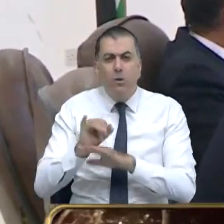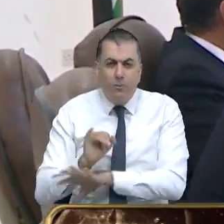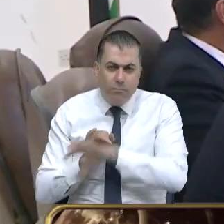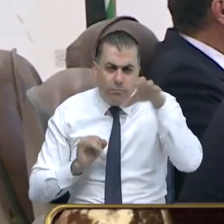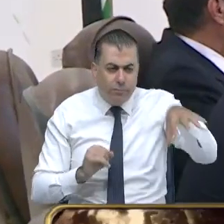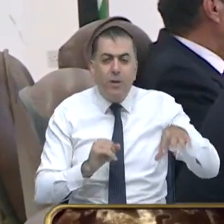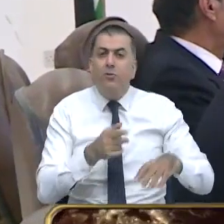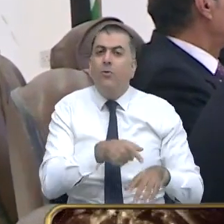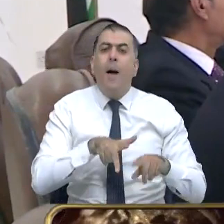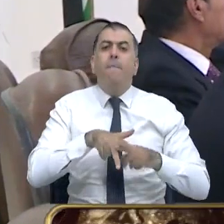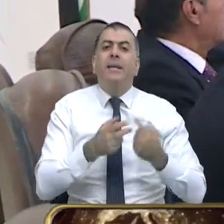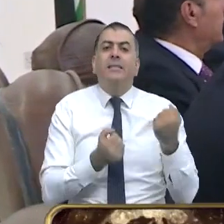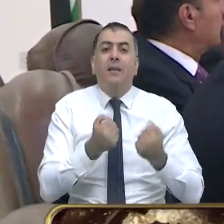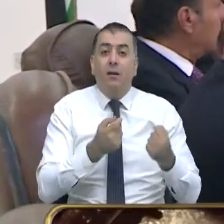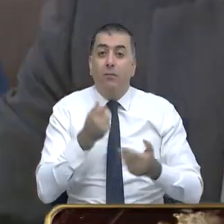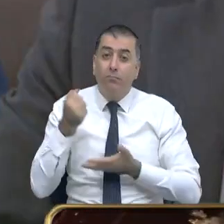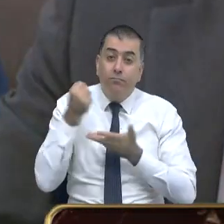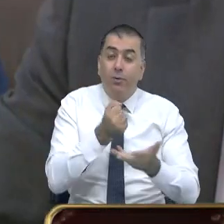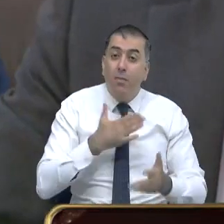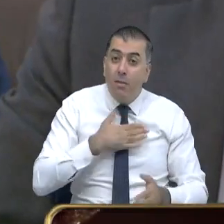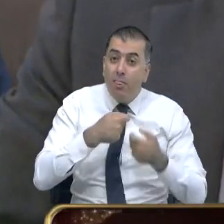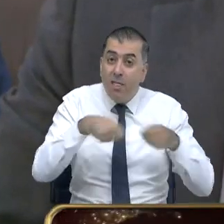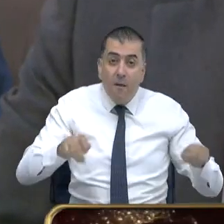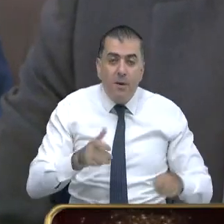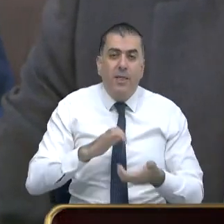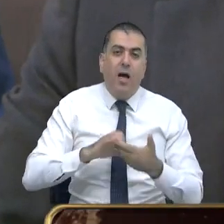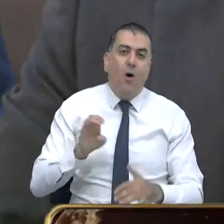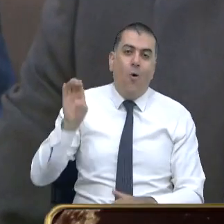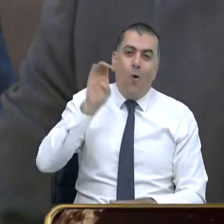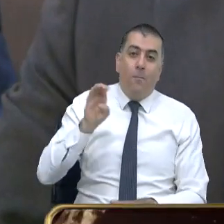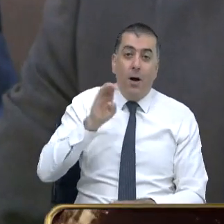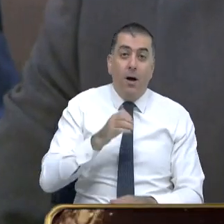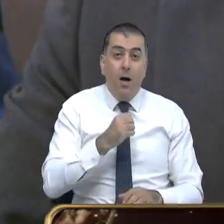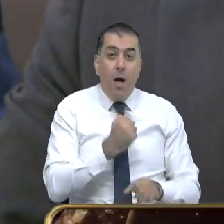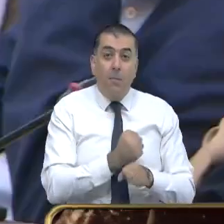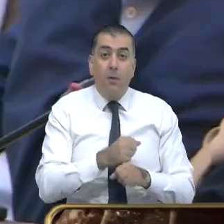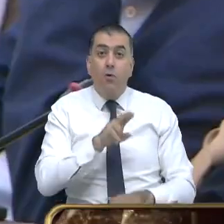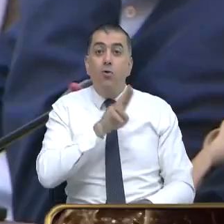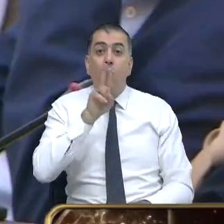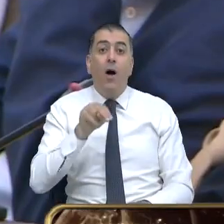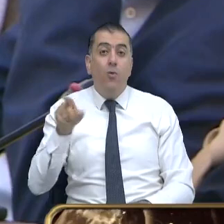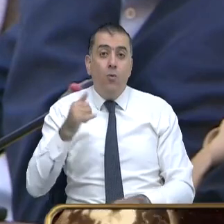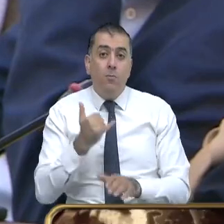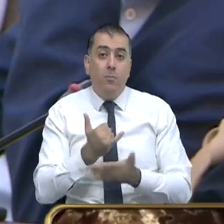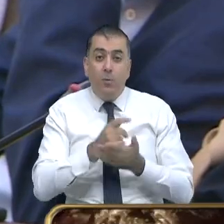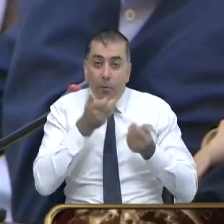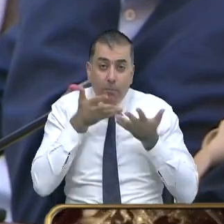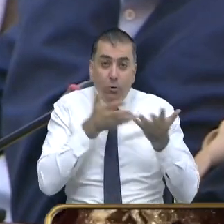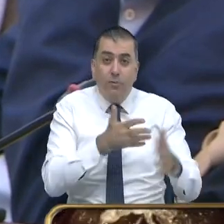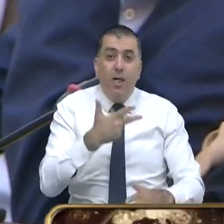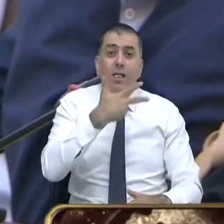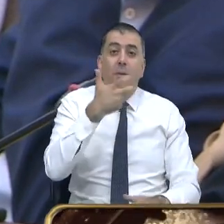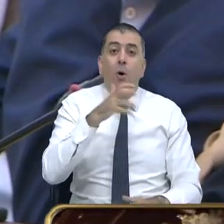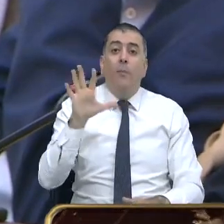المستوى المحلي وبتمويل من الاتحاد الاوروبي وتنفيذ من قبل برنامج الامم المتحده للمائي بكلفه وصلت